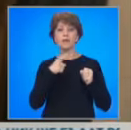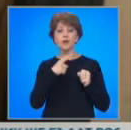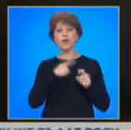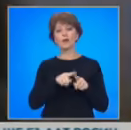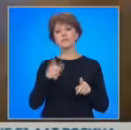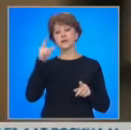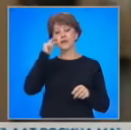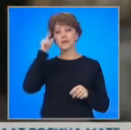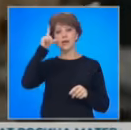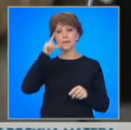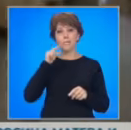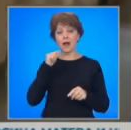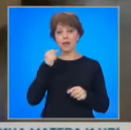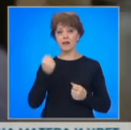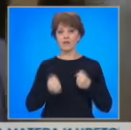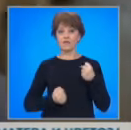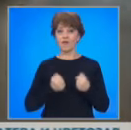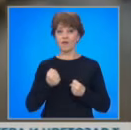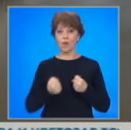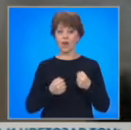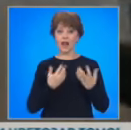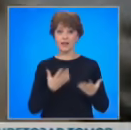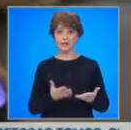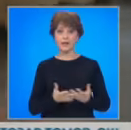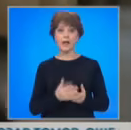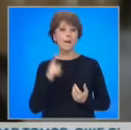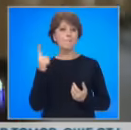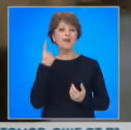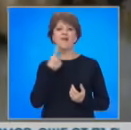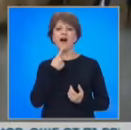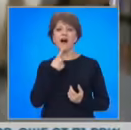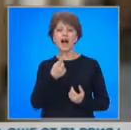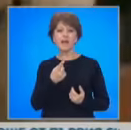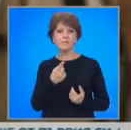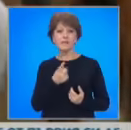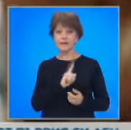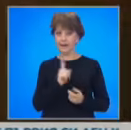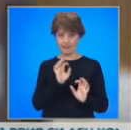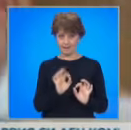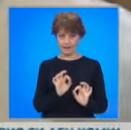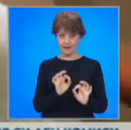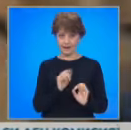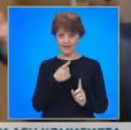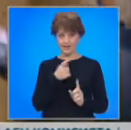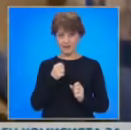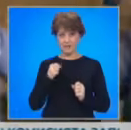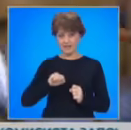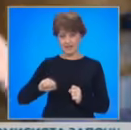заспал. Заспал за волана, това така ли е? Защото в първия ти разпит не твърдиш това. Страх ли те от баща ти?